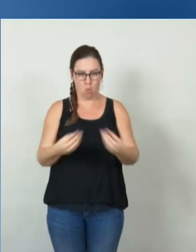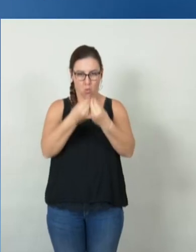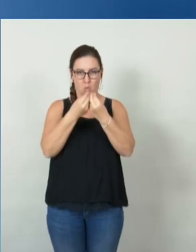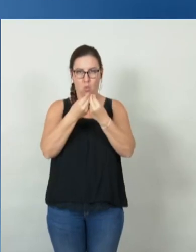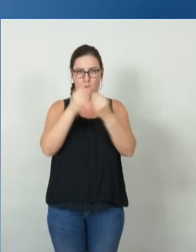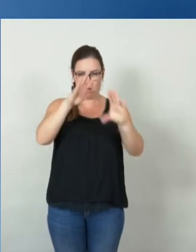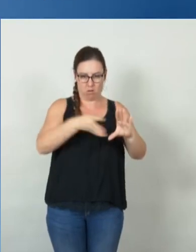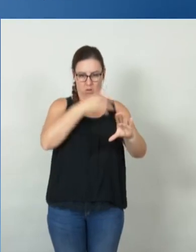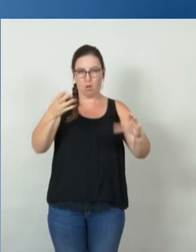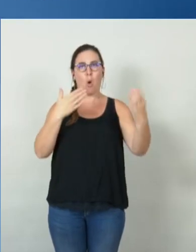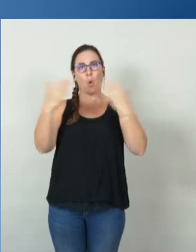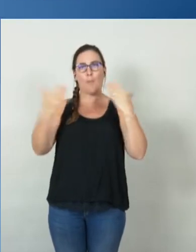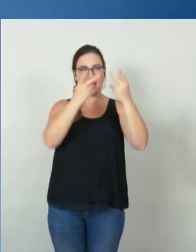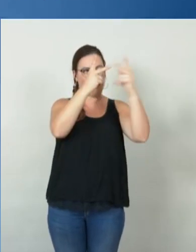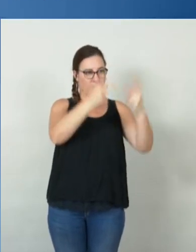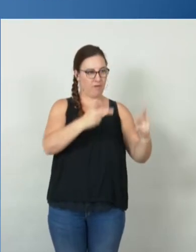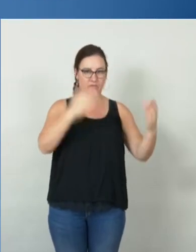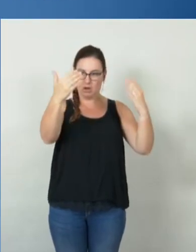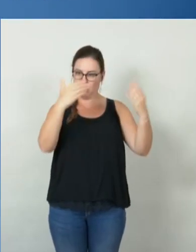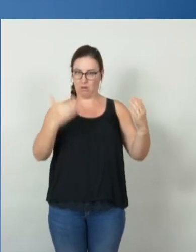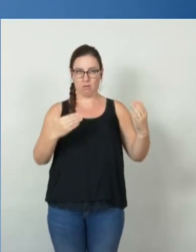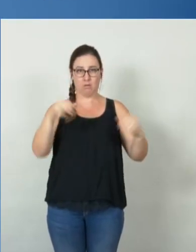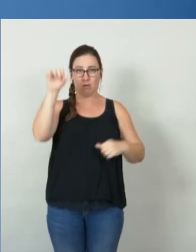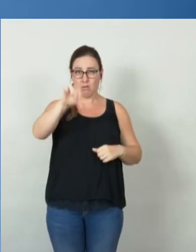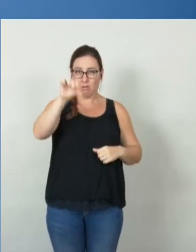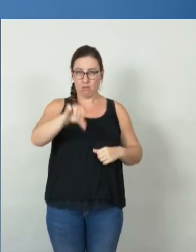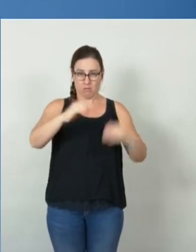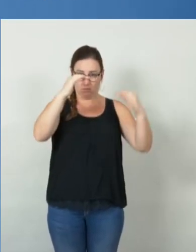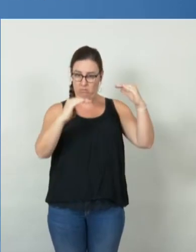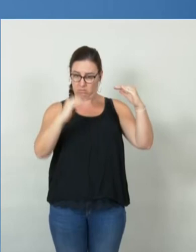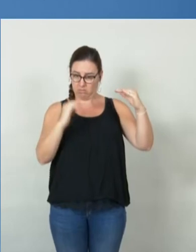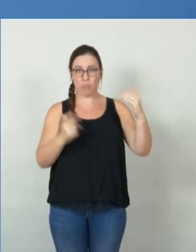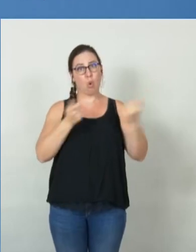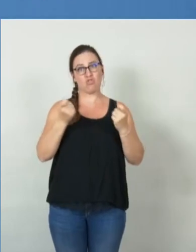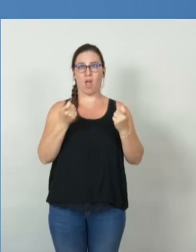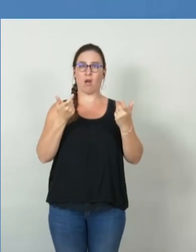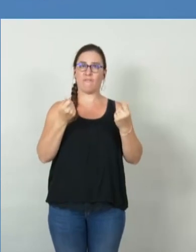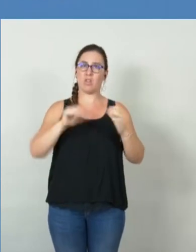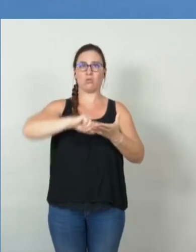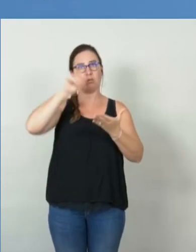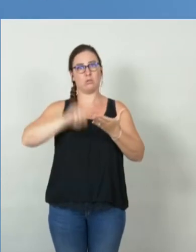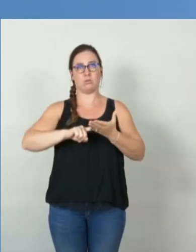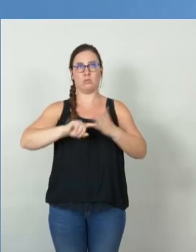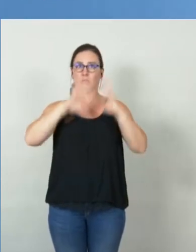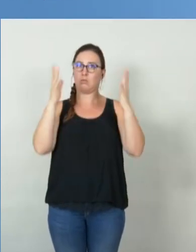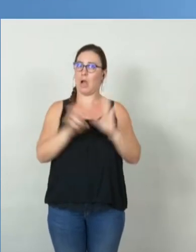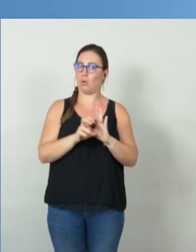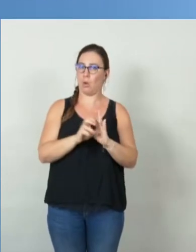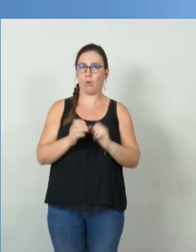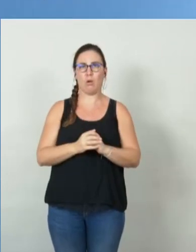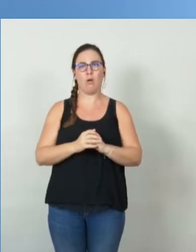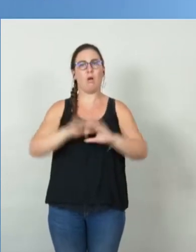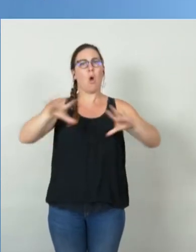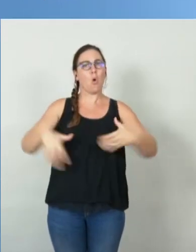vous compare aux autres villes vous êtes particulièrement mauvais dans la gestion des finances grenobloises et ensuite vous nous parlez de compétences